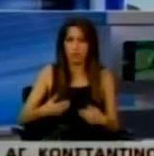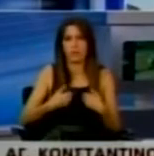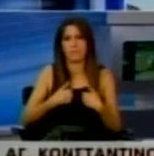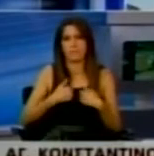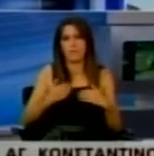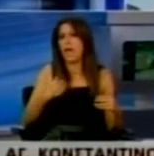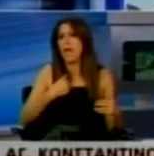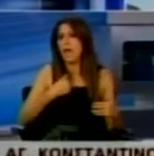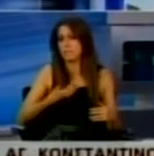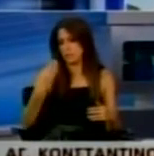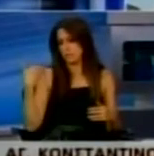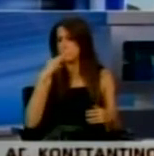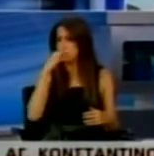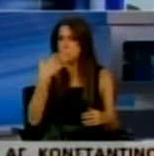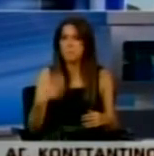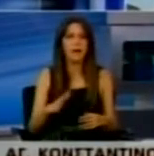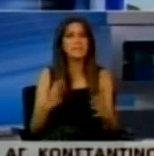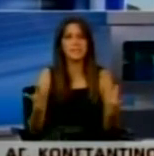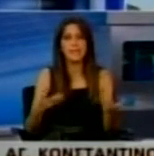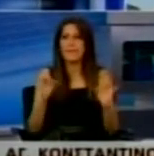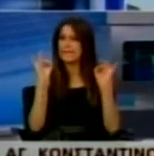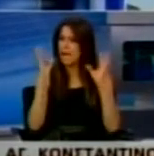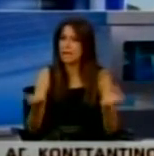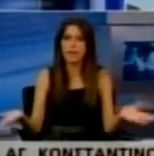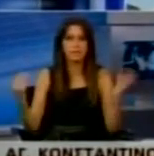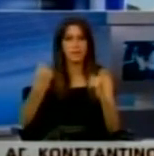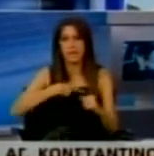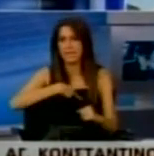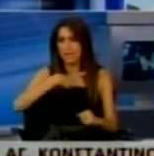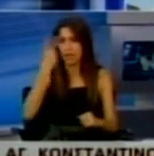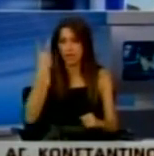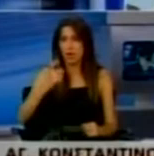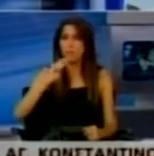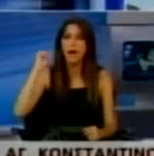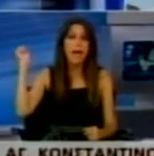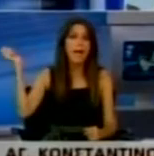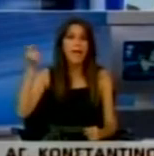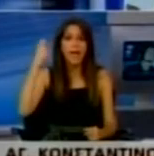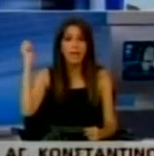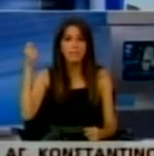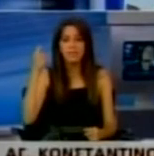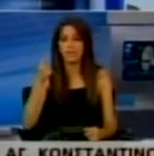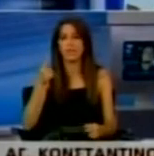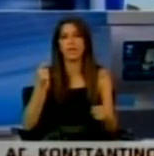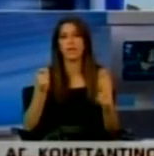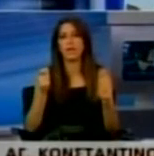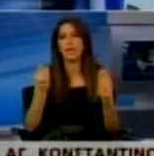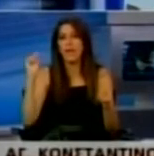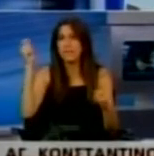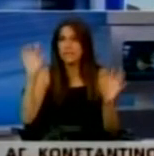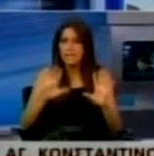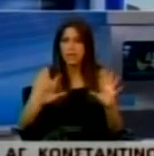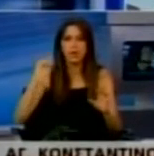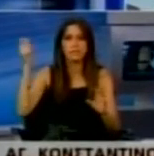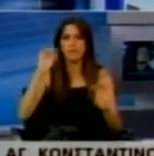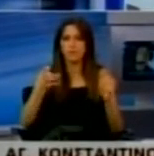δικαίωμα, κανένας δεν έχει δικαίωμα να κλείνει την εθνική ραδιοτηλεόραση και να βγάζει